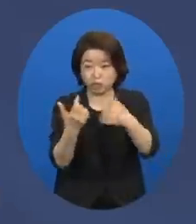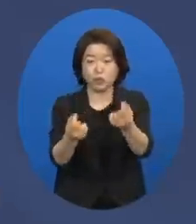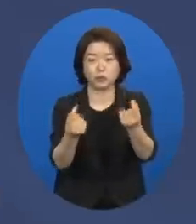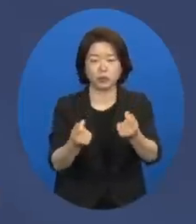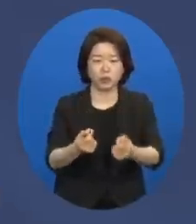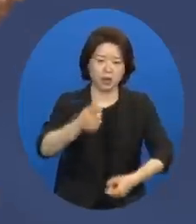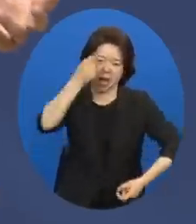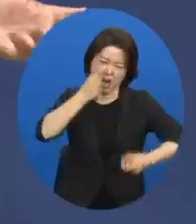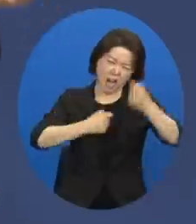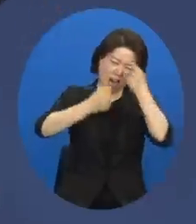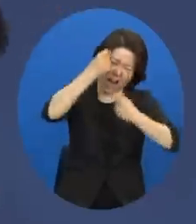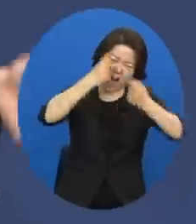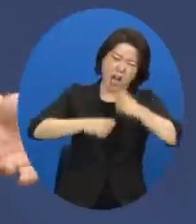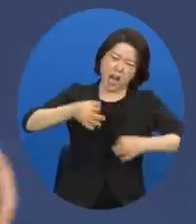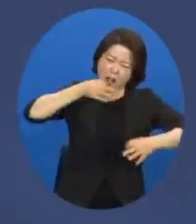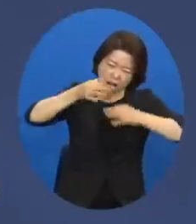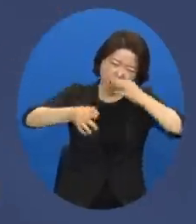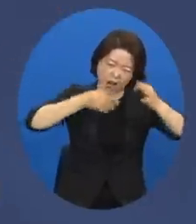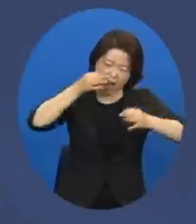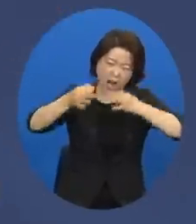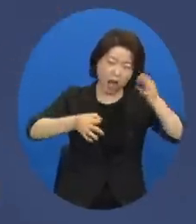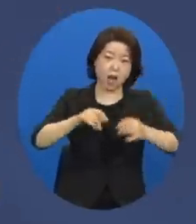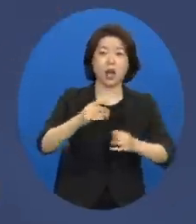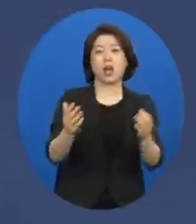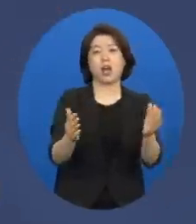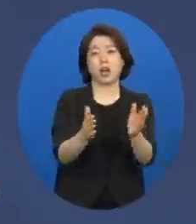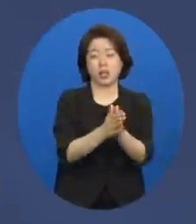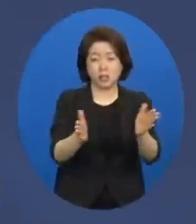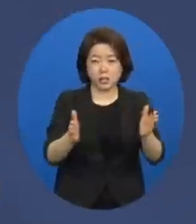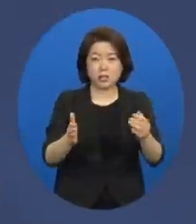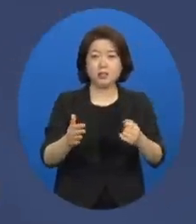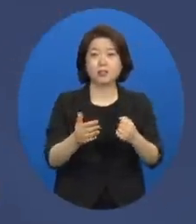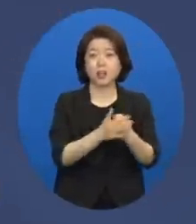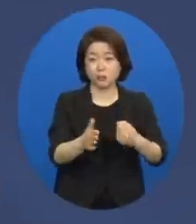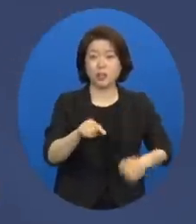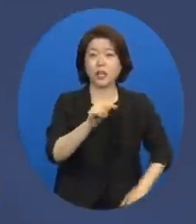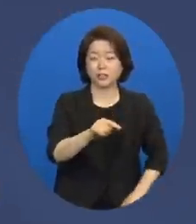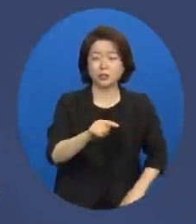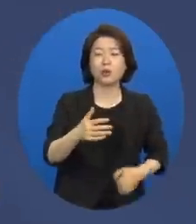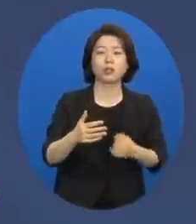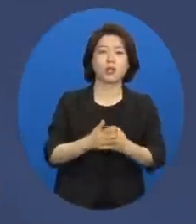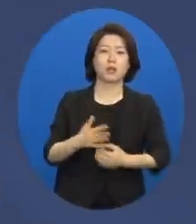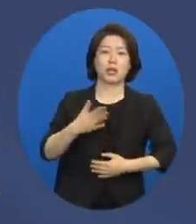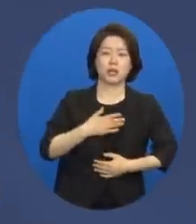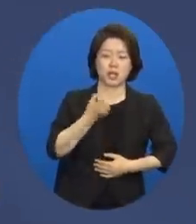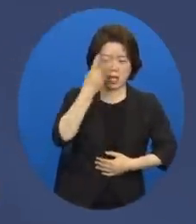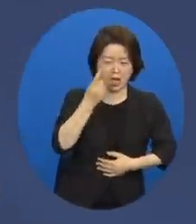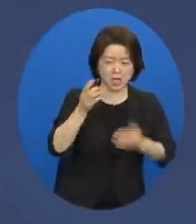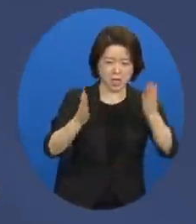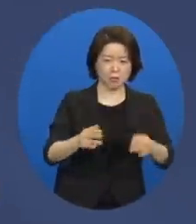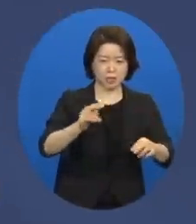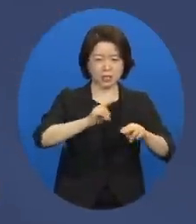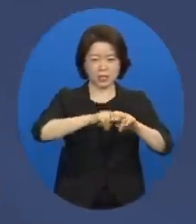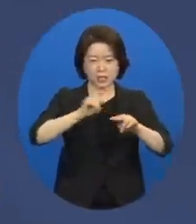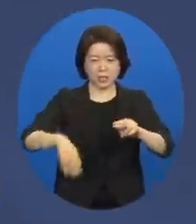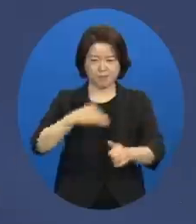곡성 대성통곡을 하는 곡성이 터지는 바람에 그 죄목으로 제가 한 달 만에